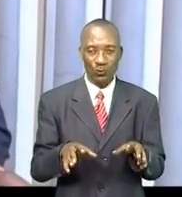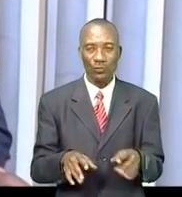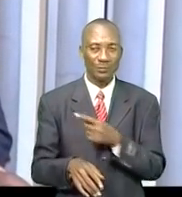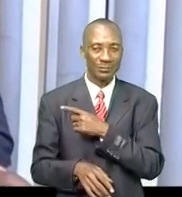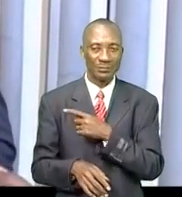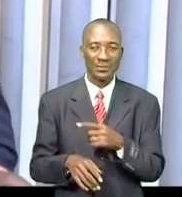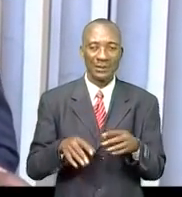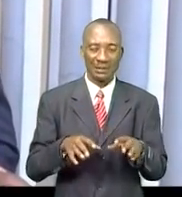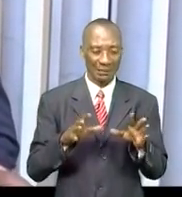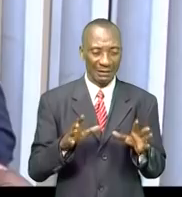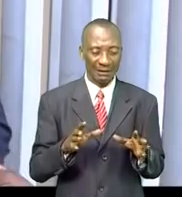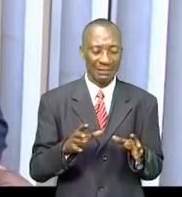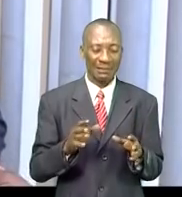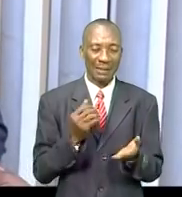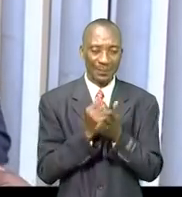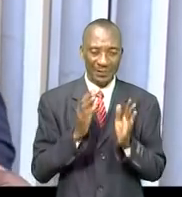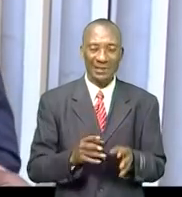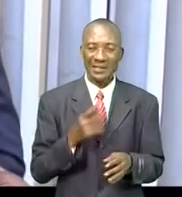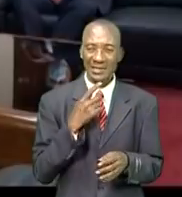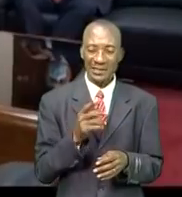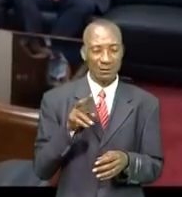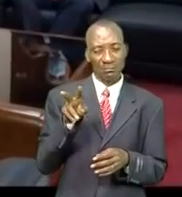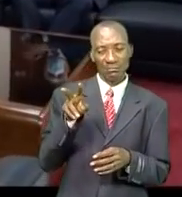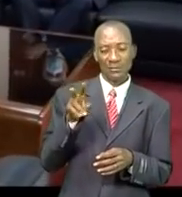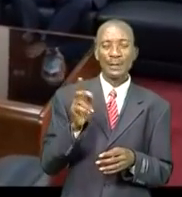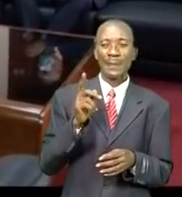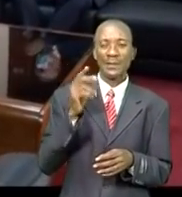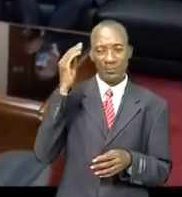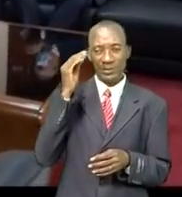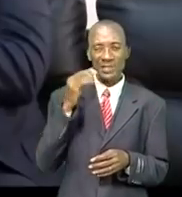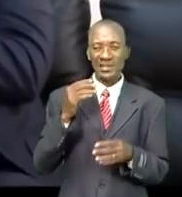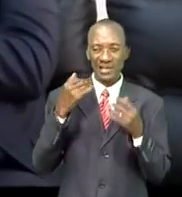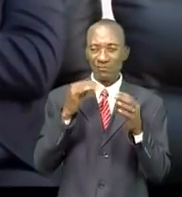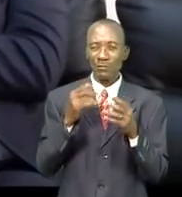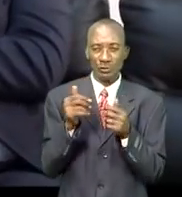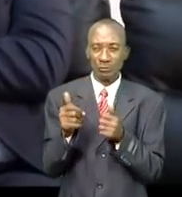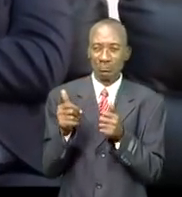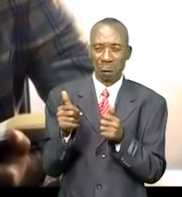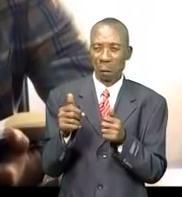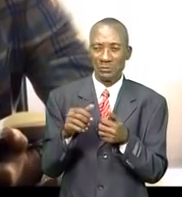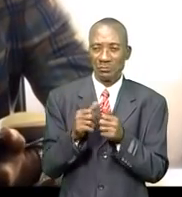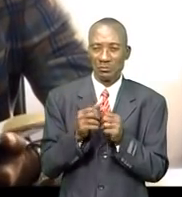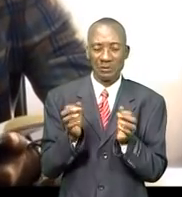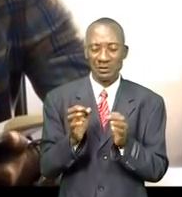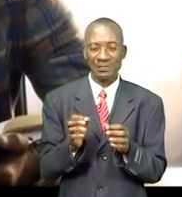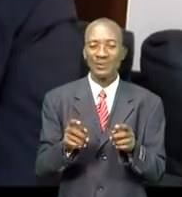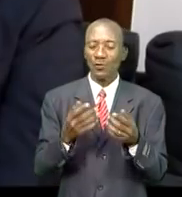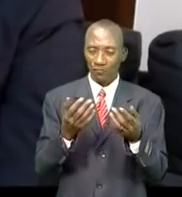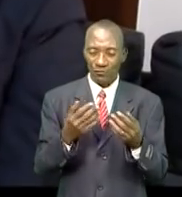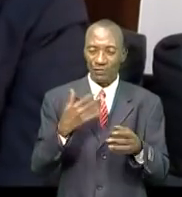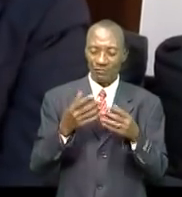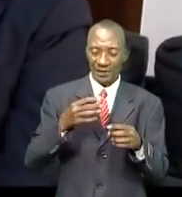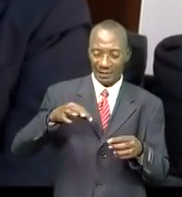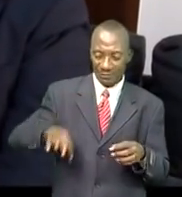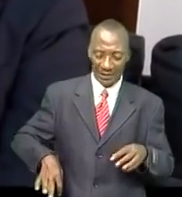qu'il l'incarnait parfaitement par aussi son parcours politique. Autre thématique abordée, le partenariat gagnant-gagnant entre le pays des